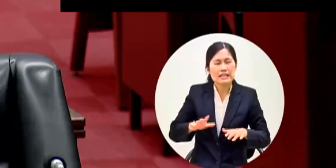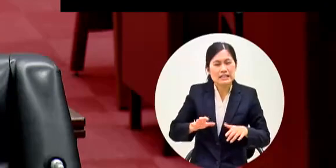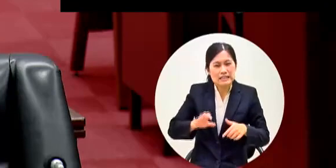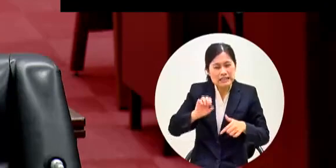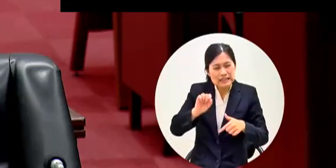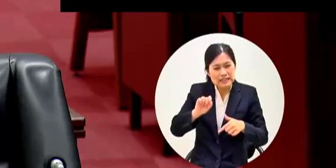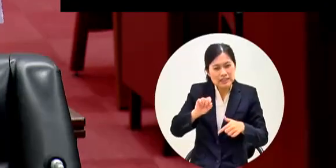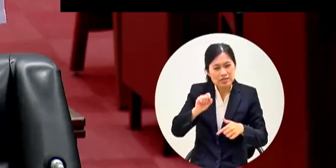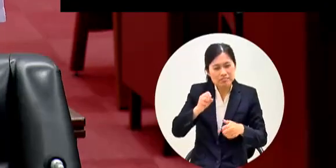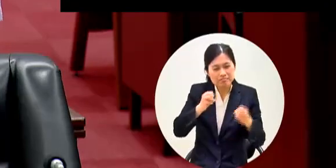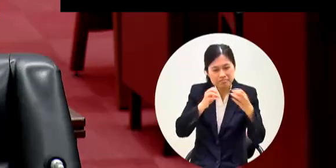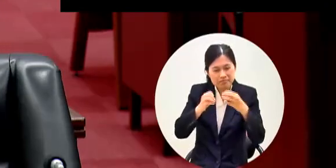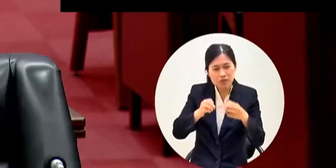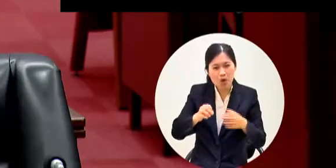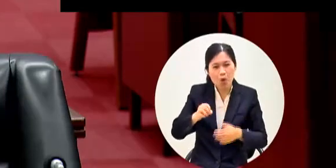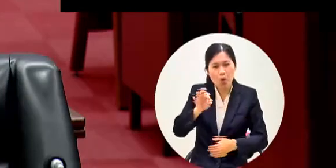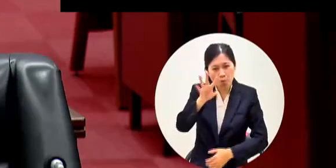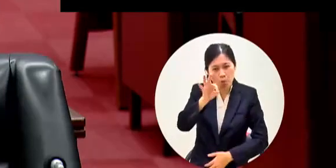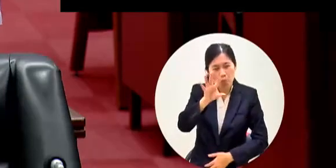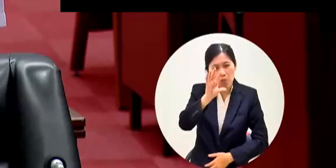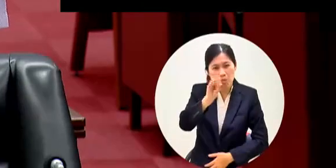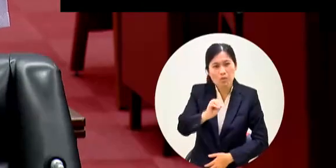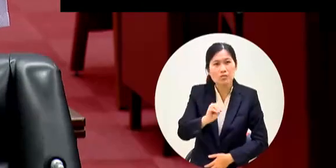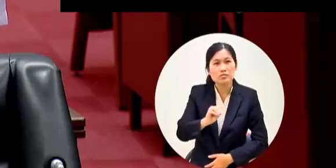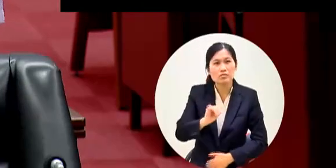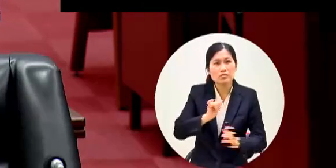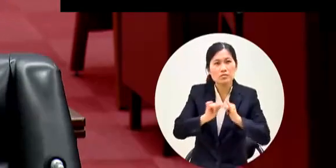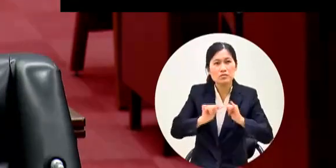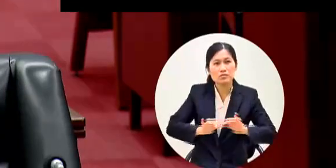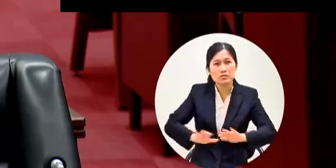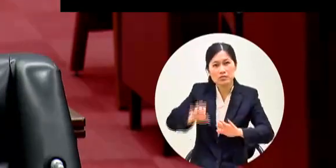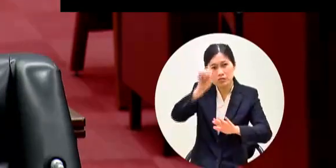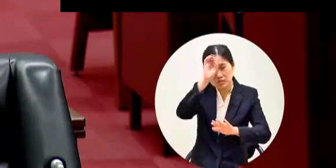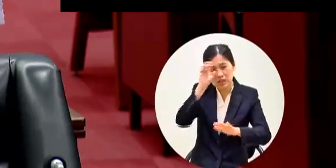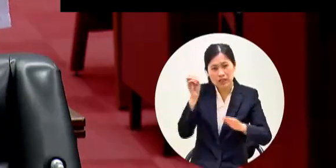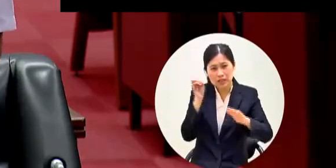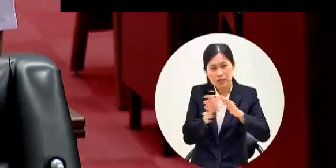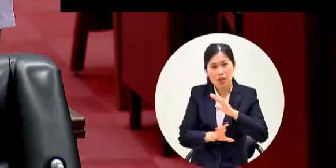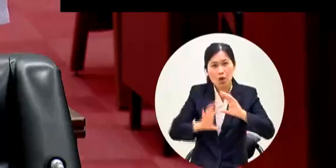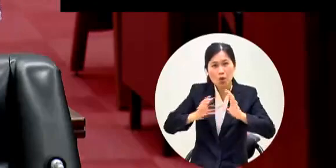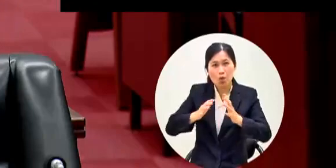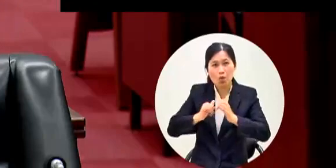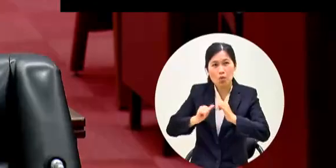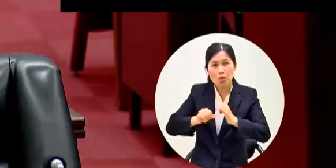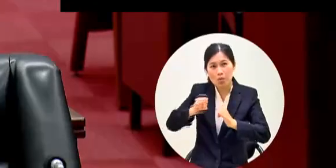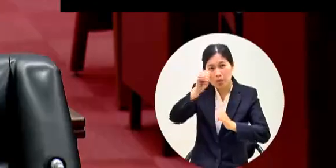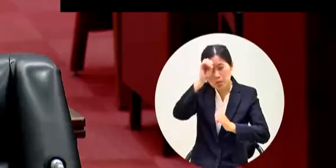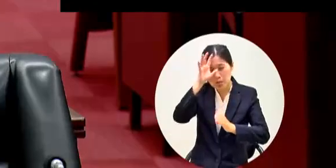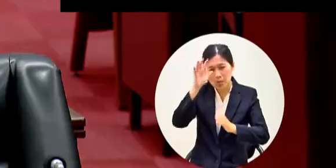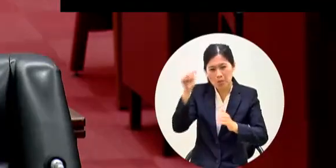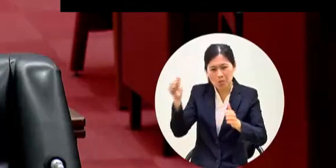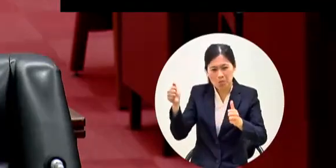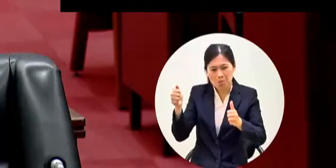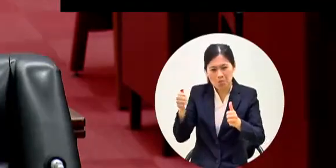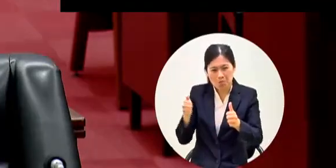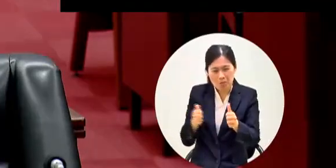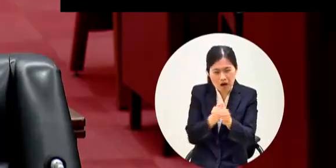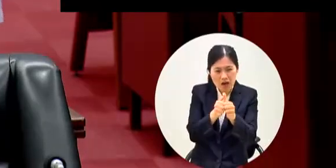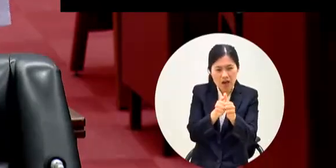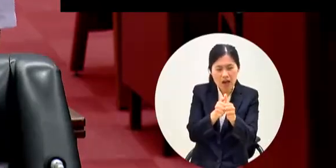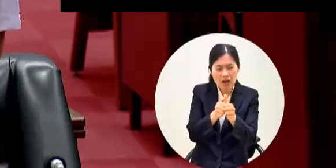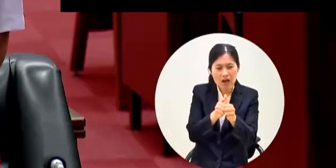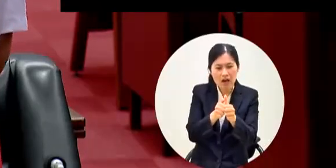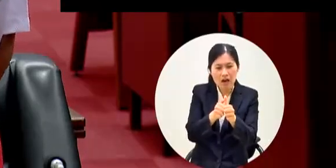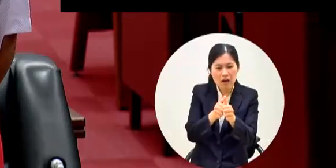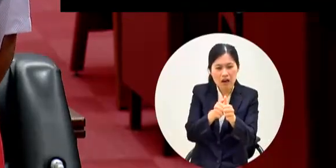109年，他就依法去是要财务还地，但是那个市价还有2000万，看怎